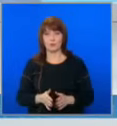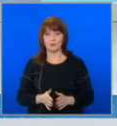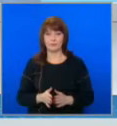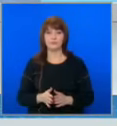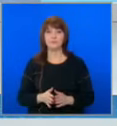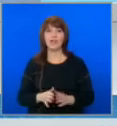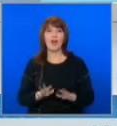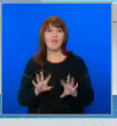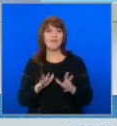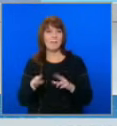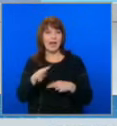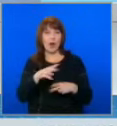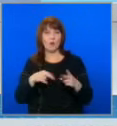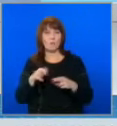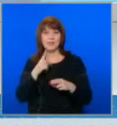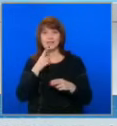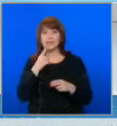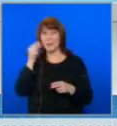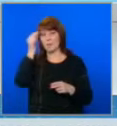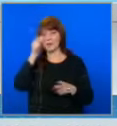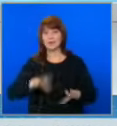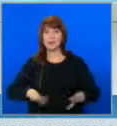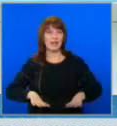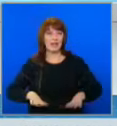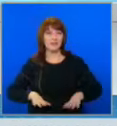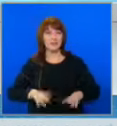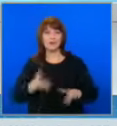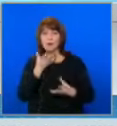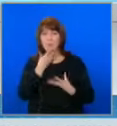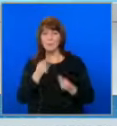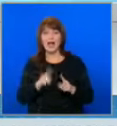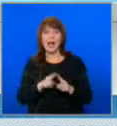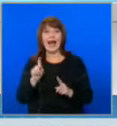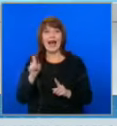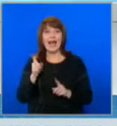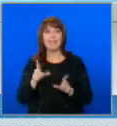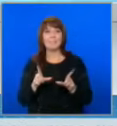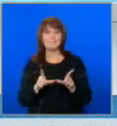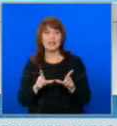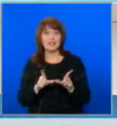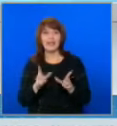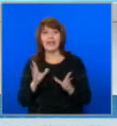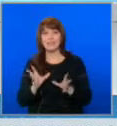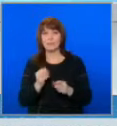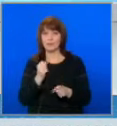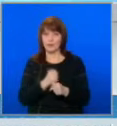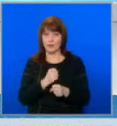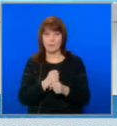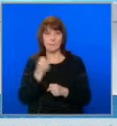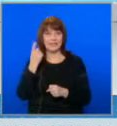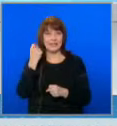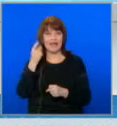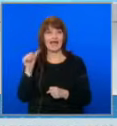нато временната комисия за аферата с българско гражданство станала известна като глеб мишин е започнала работа